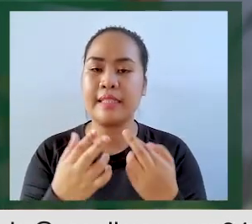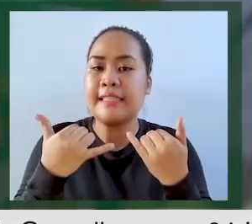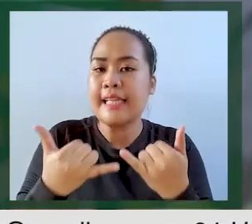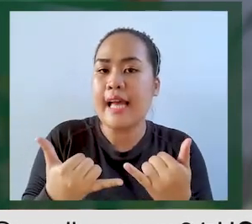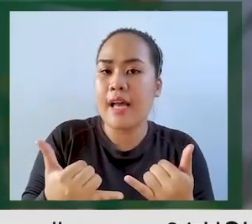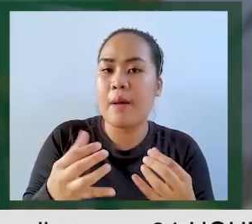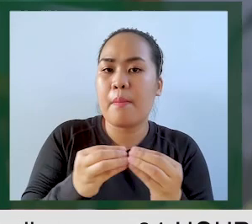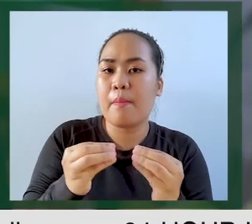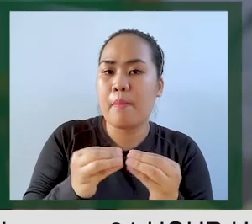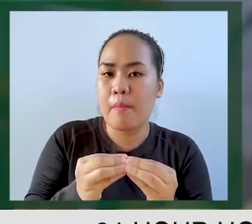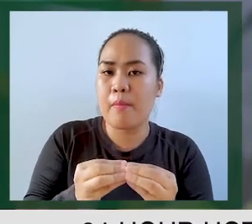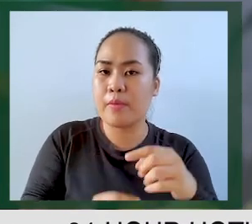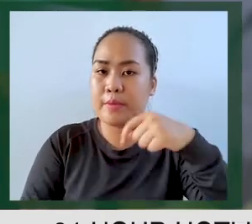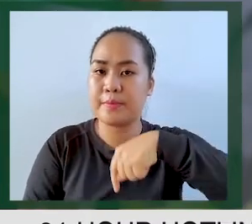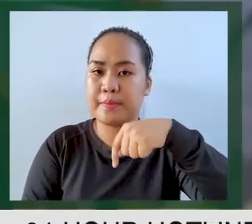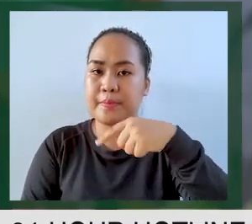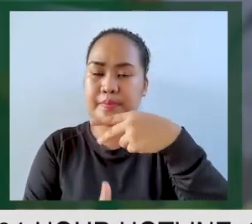ulit